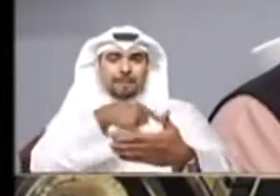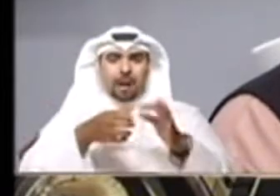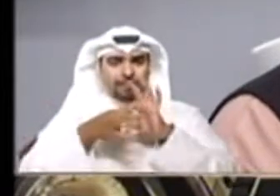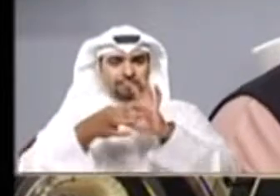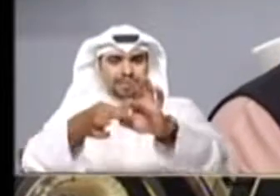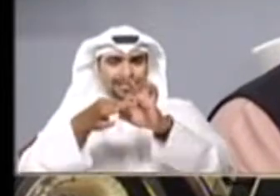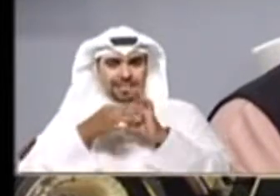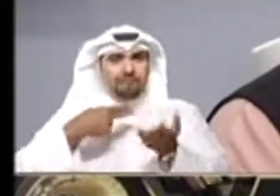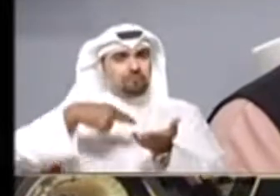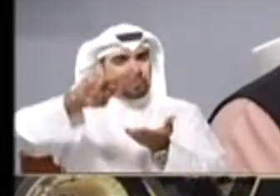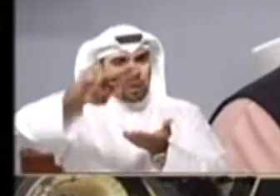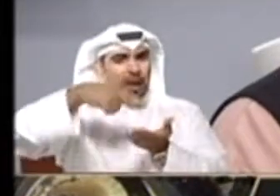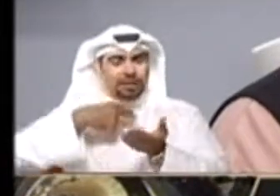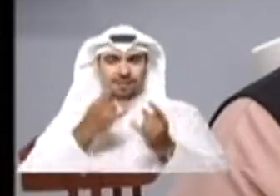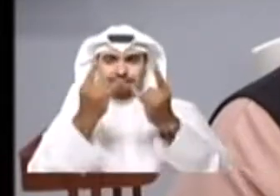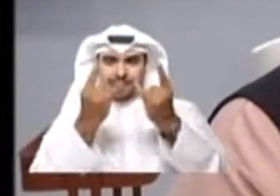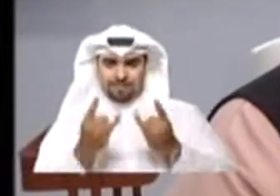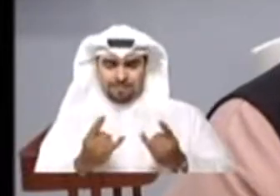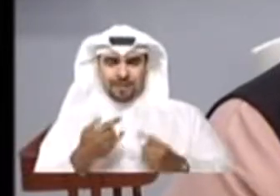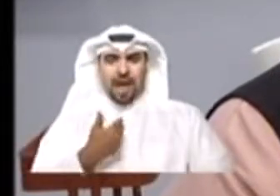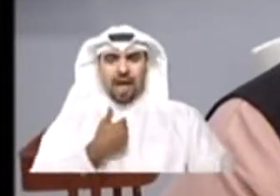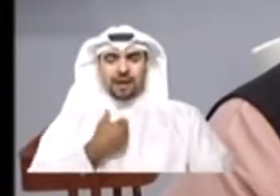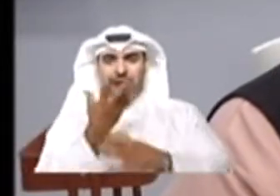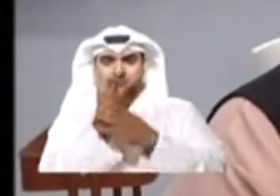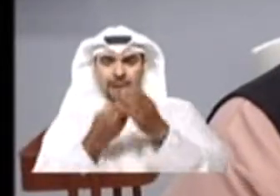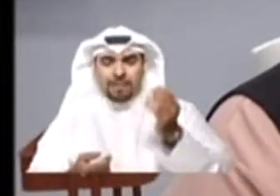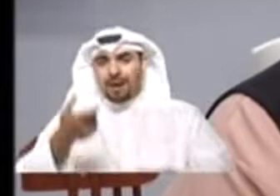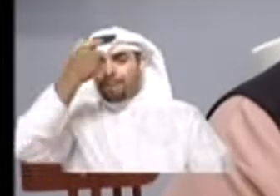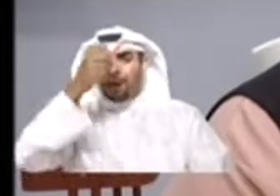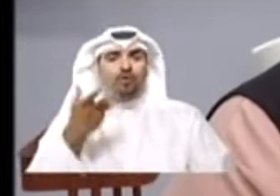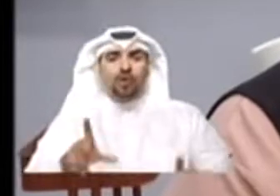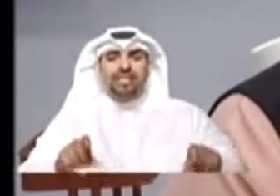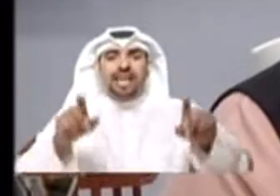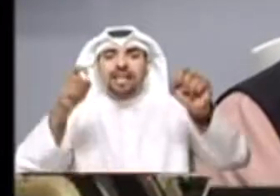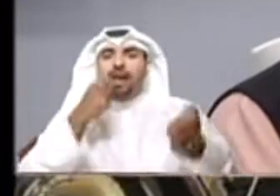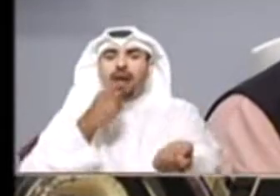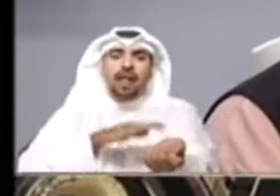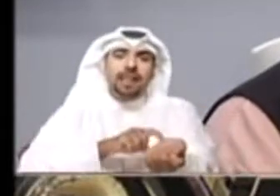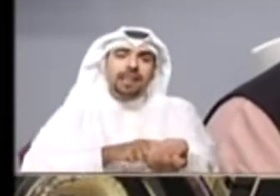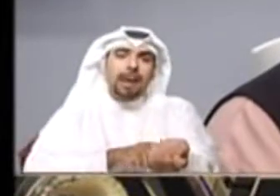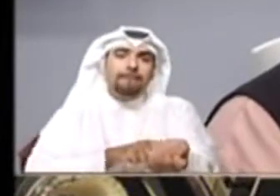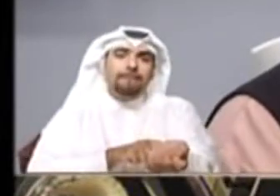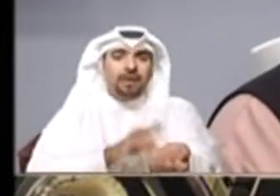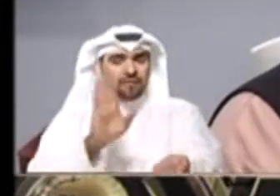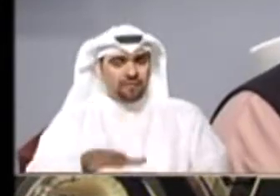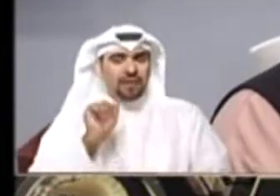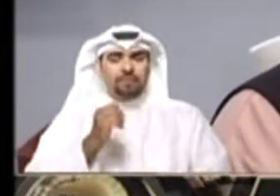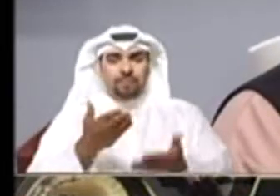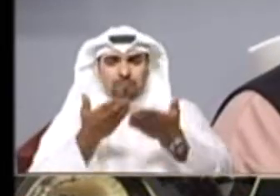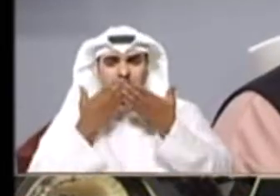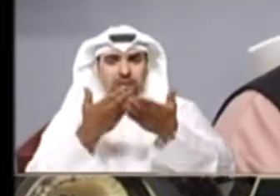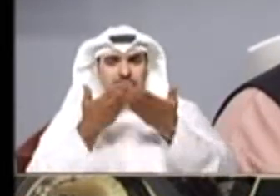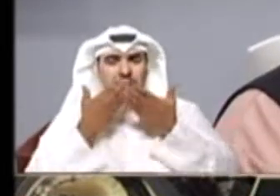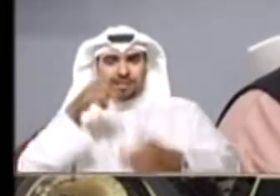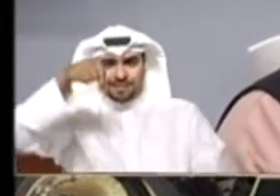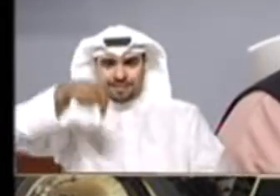اسمها فرح، مريضة بالليوكيميا في البنك الوطني، بتتعالج والحمد لله. هي بتكمل دراستها